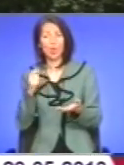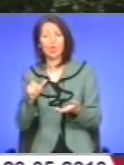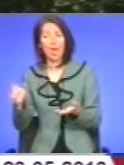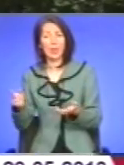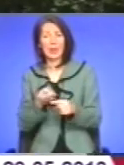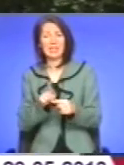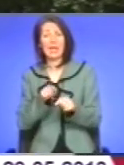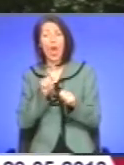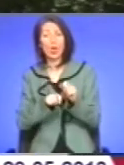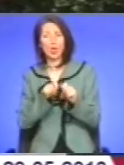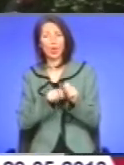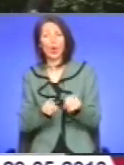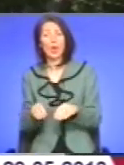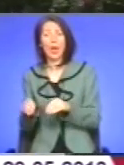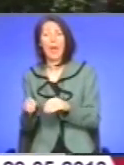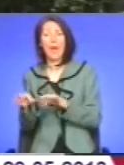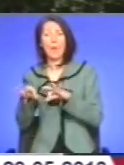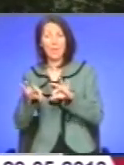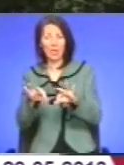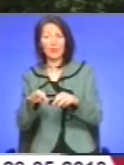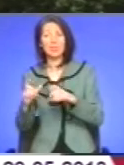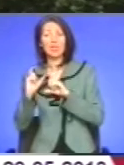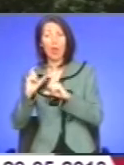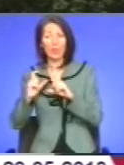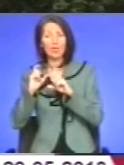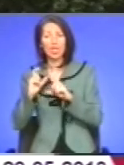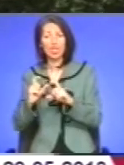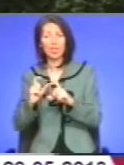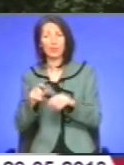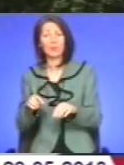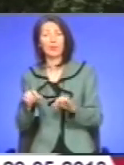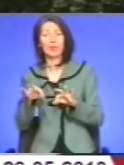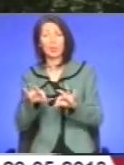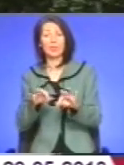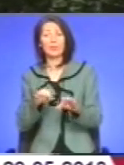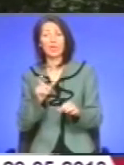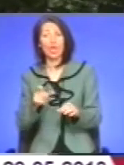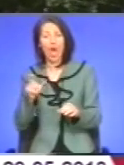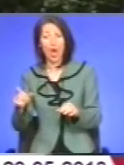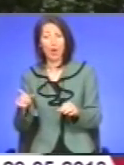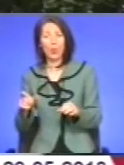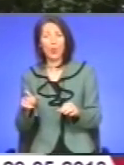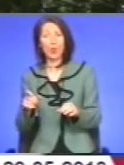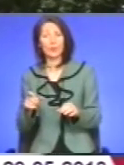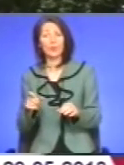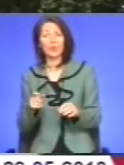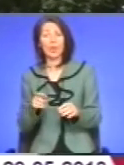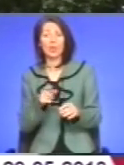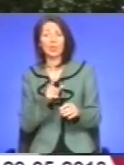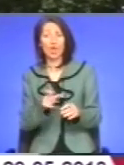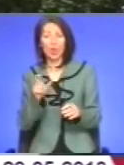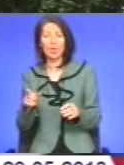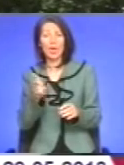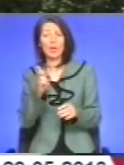контроль перевезення вантажів, перевезення руху особового складу або мешканців,